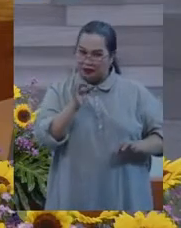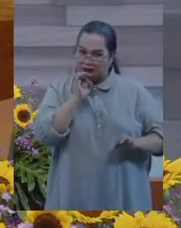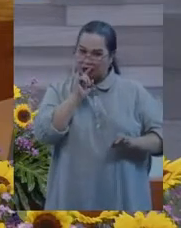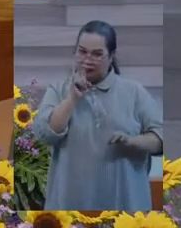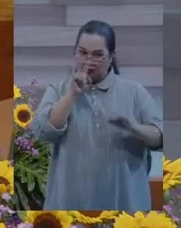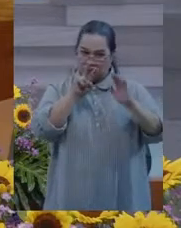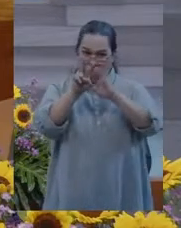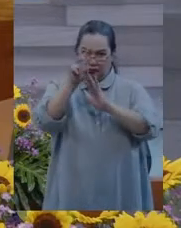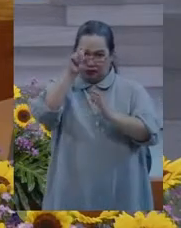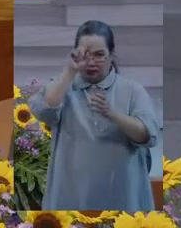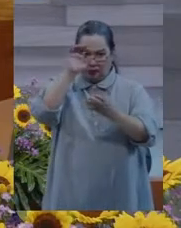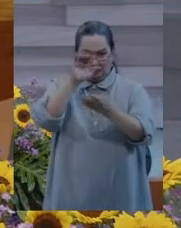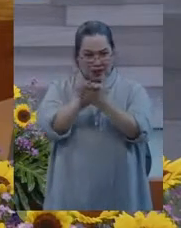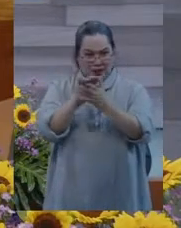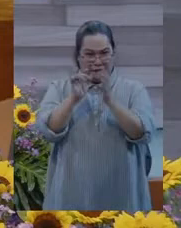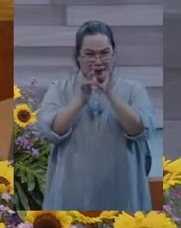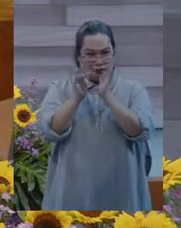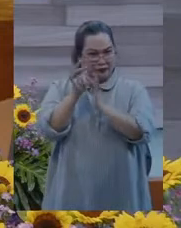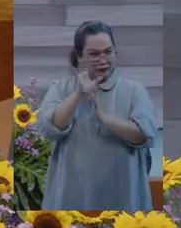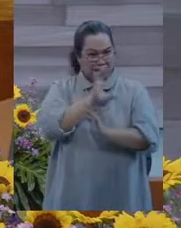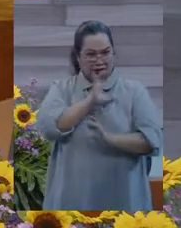na mananampalataya.